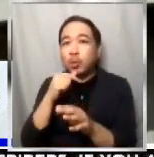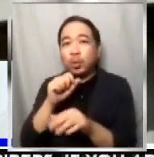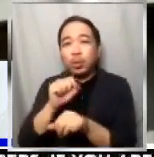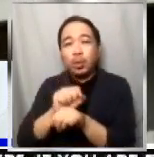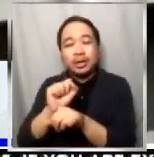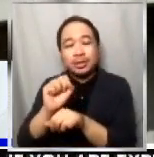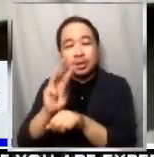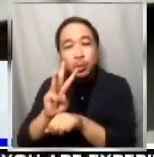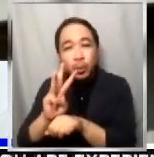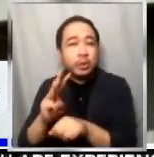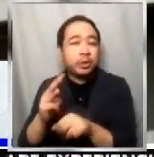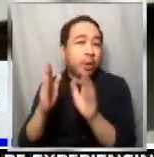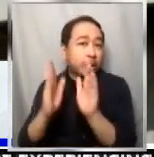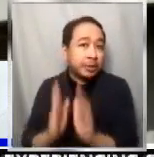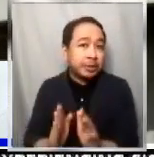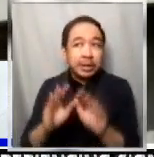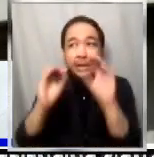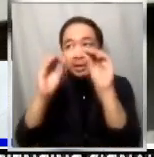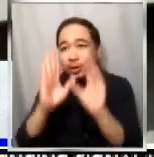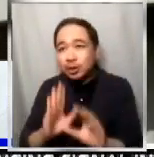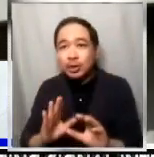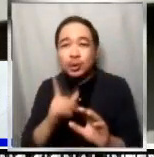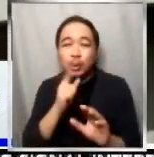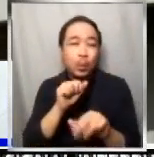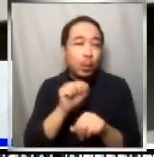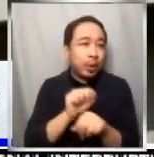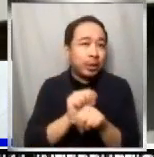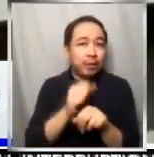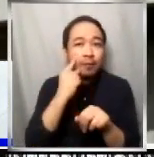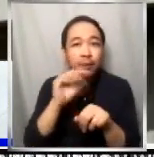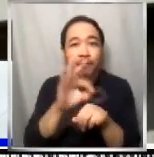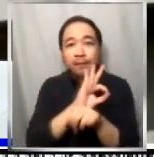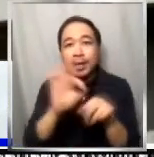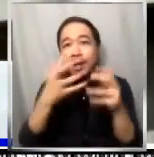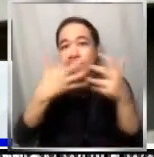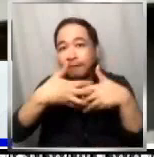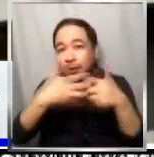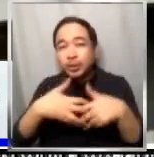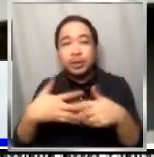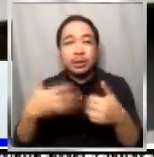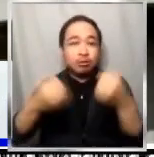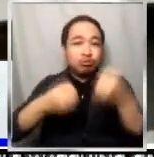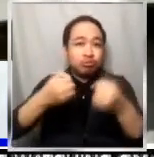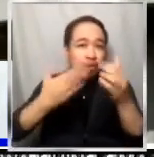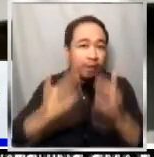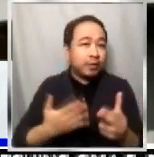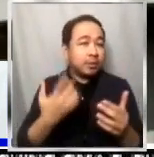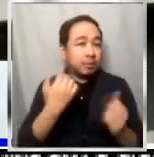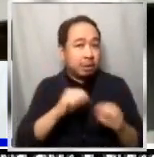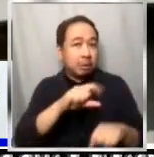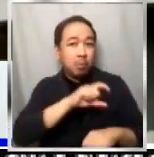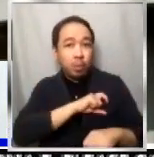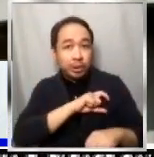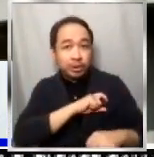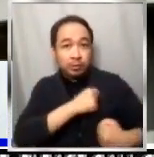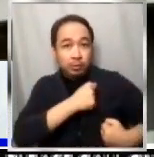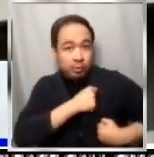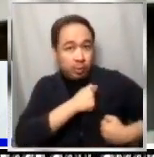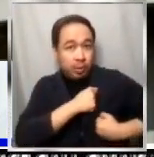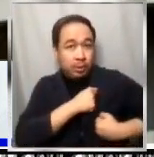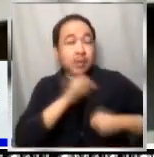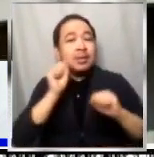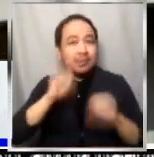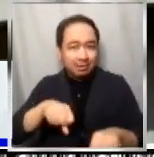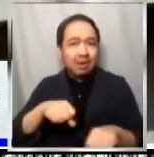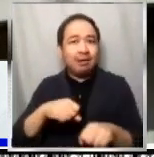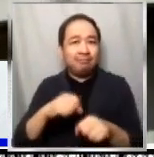factory workers, mga drivers, sa armed personnel, pwede rin, mga pulis at mga sundalo, basta mag-fit